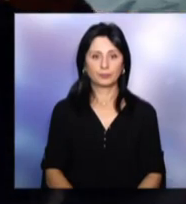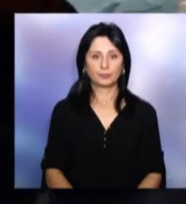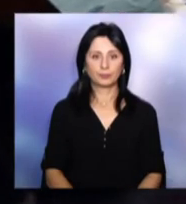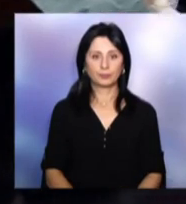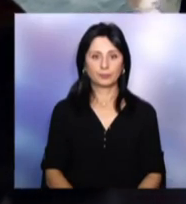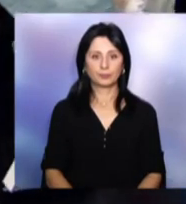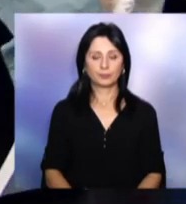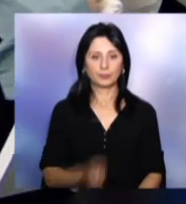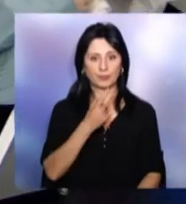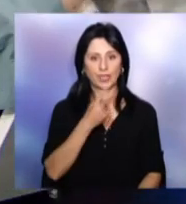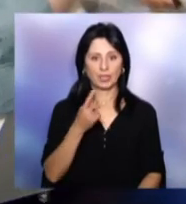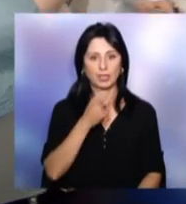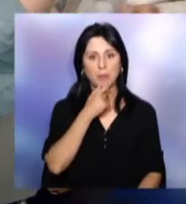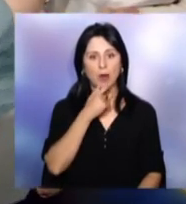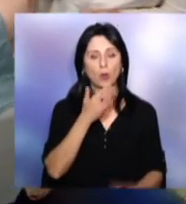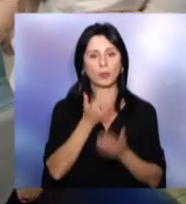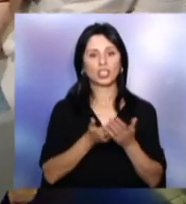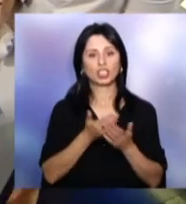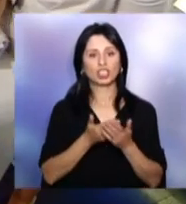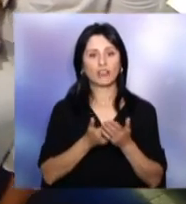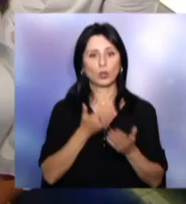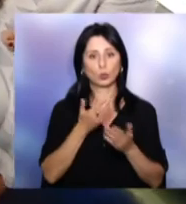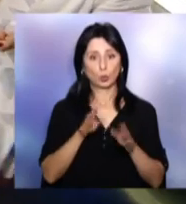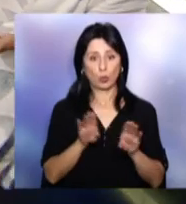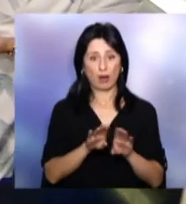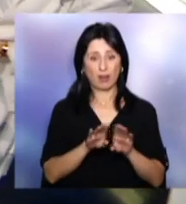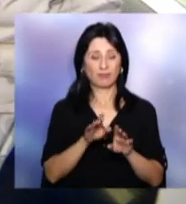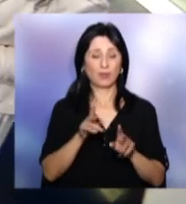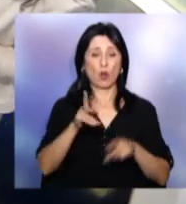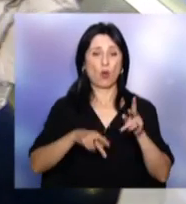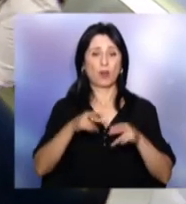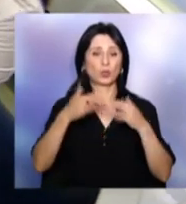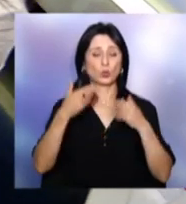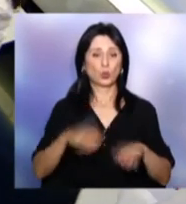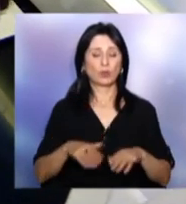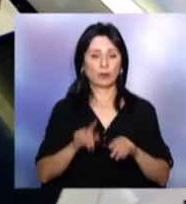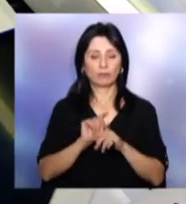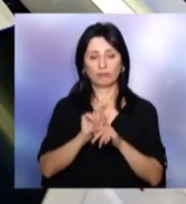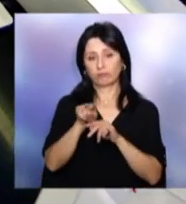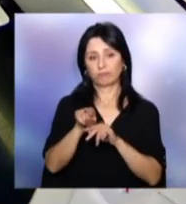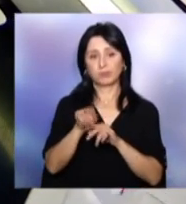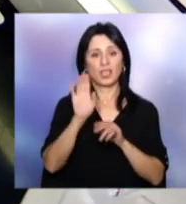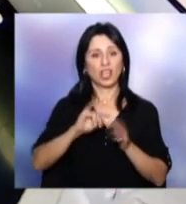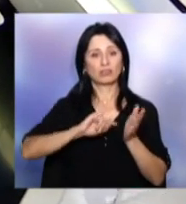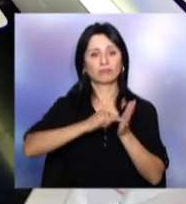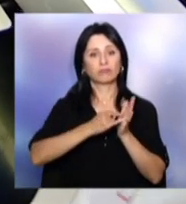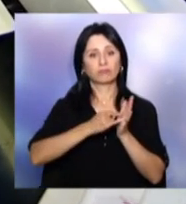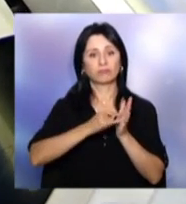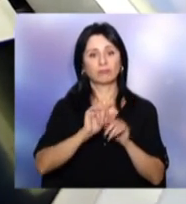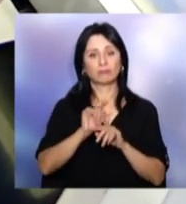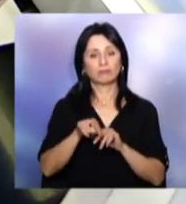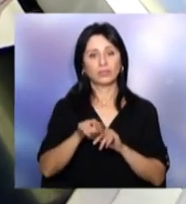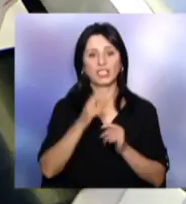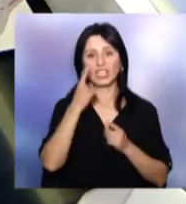ერთადერთი რა რჩევაც მინდა მივცე მაყურებელს, თუ მსგავსი ოპერაცია ჩატარდა პაციენტთან,